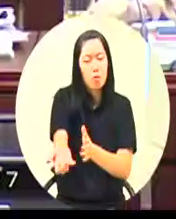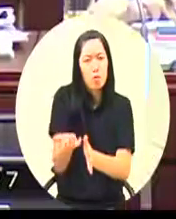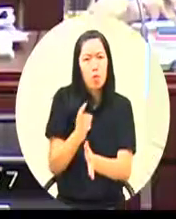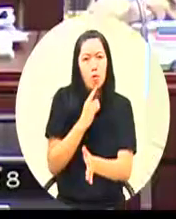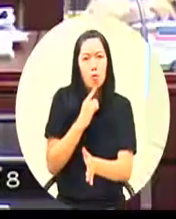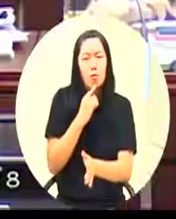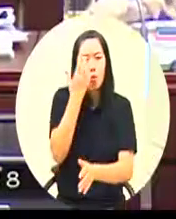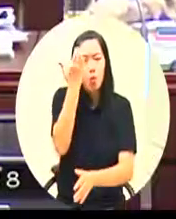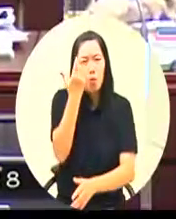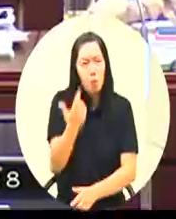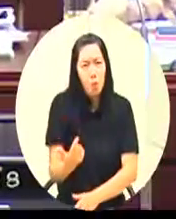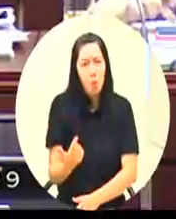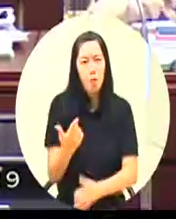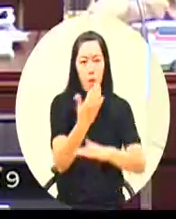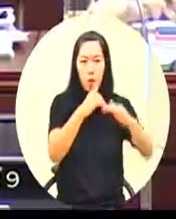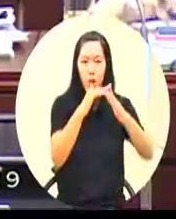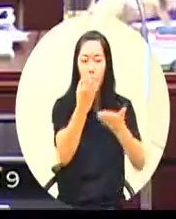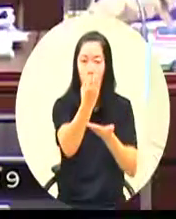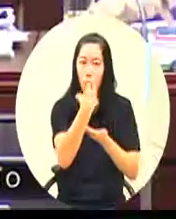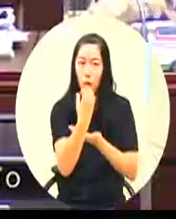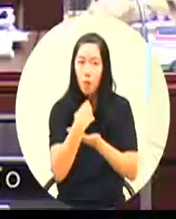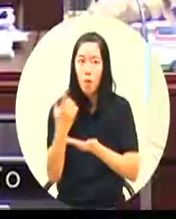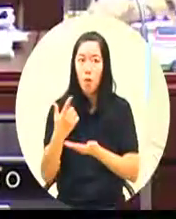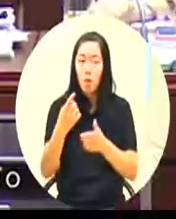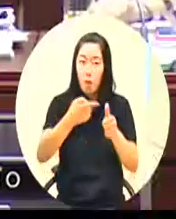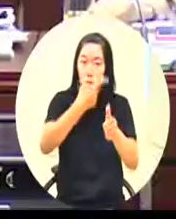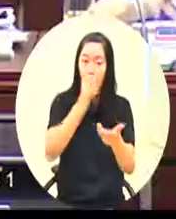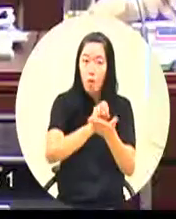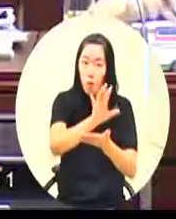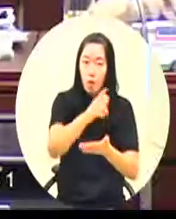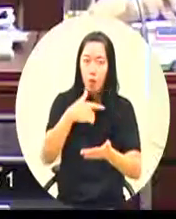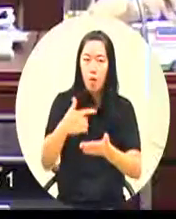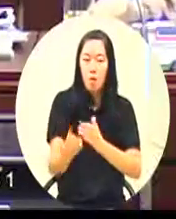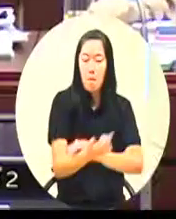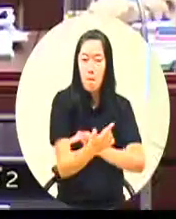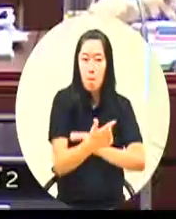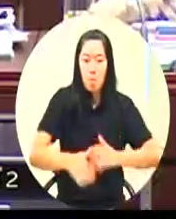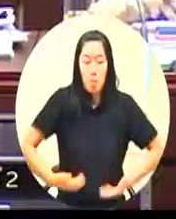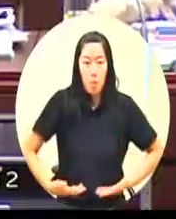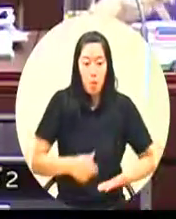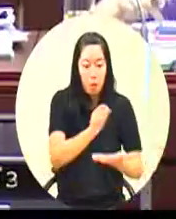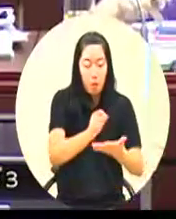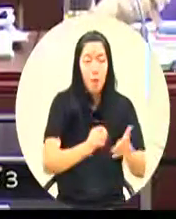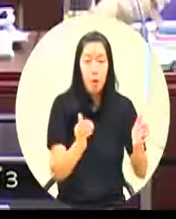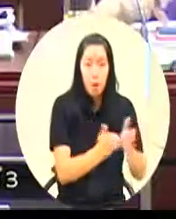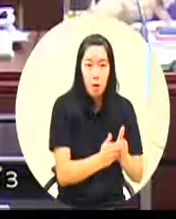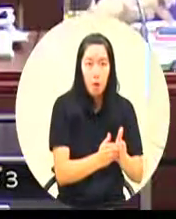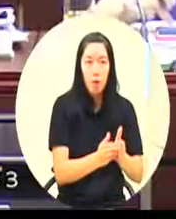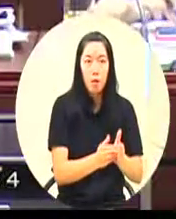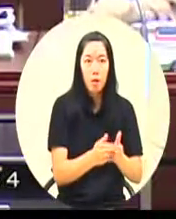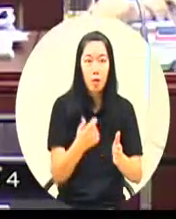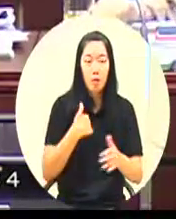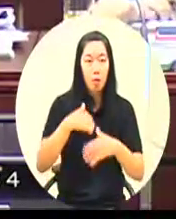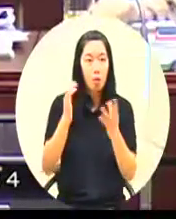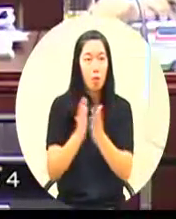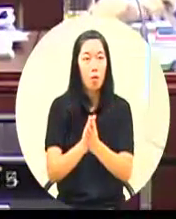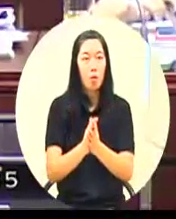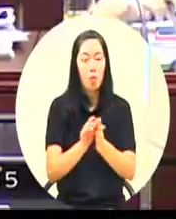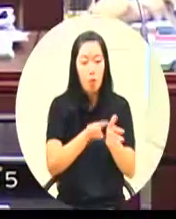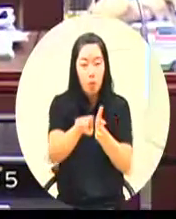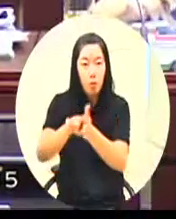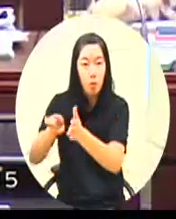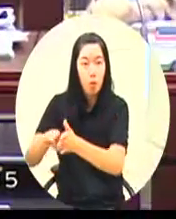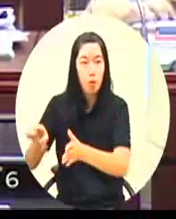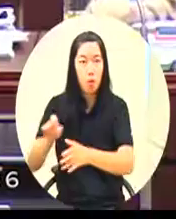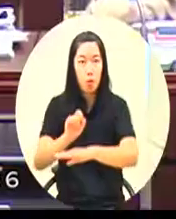学校报来，可见的第一次梯次报来的时候是很匆忙的，就把它填写项目。那我们所有的科，像国小科